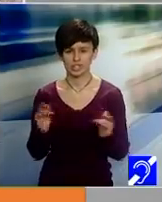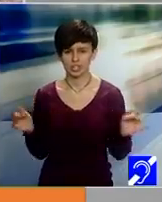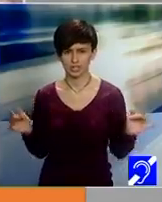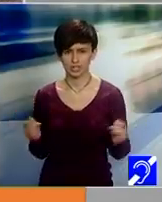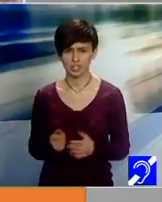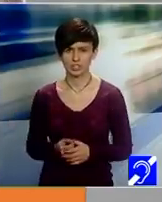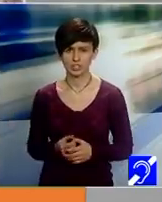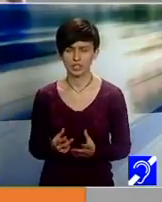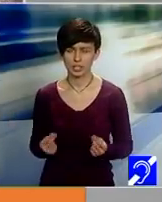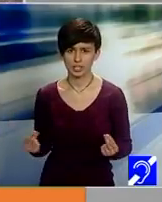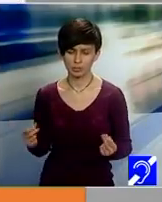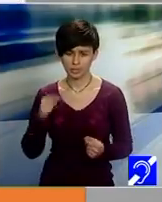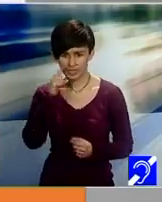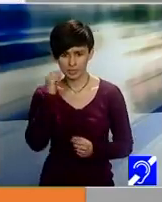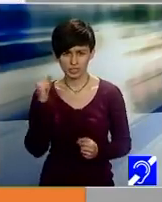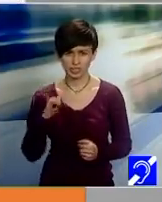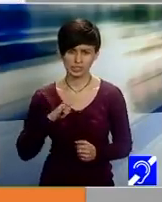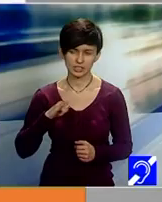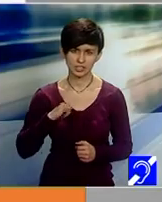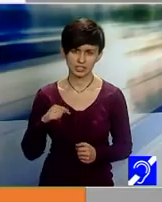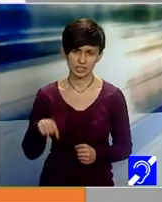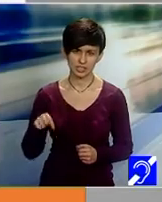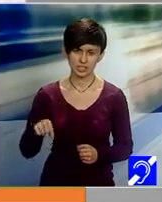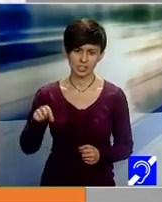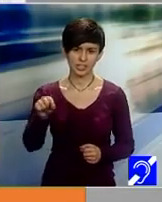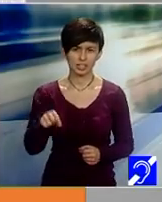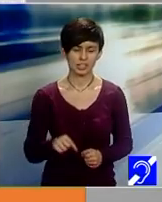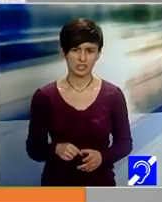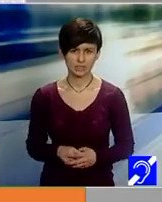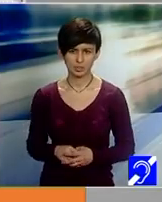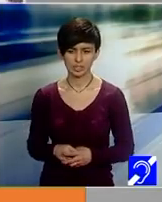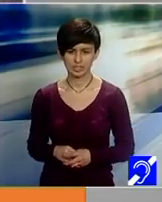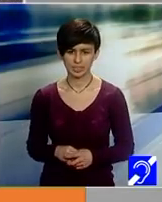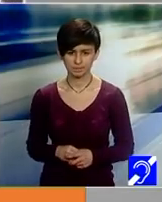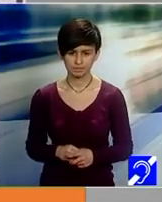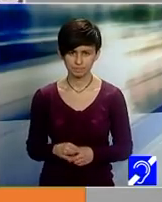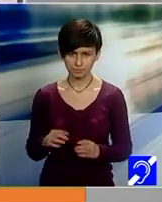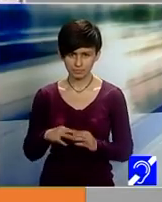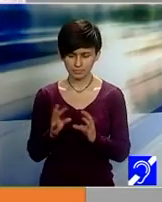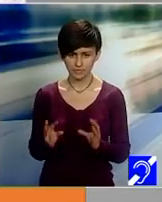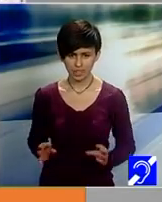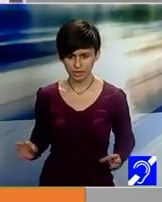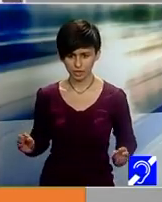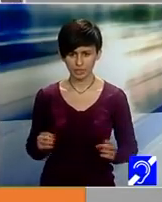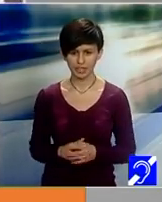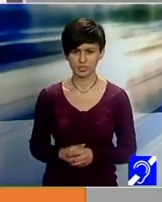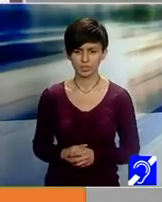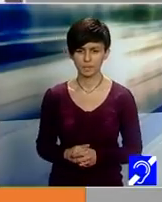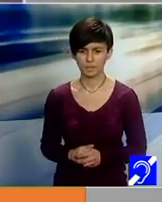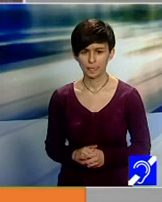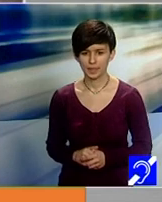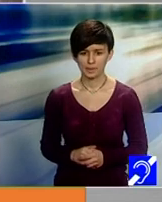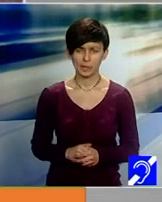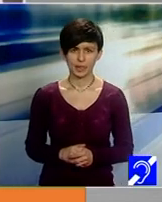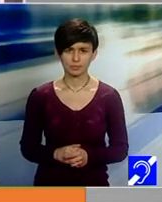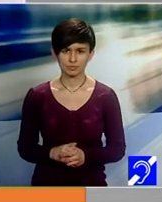interesată, vreau să vă spun, pentru semințele noastre românești, pentru gusturile acelea demențiale care le aveam noi când eram eu